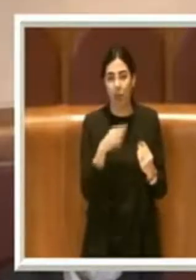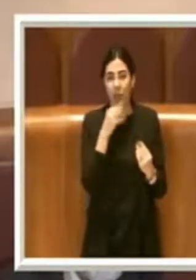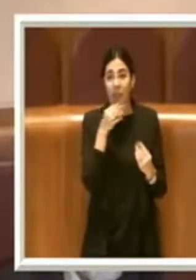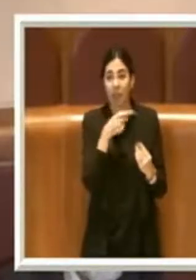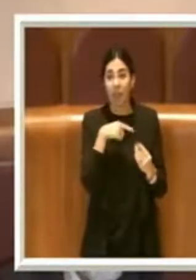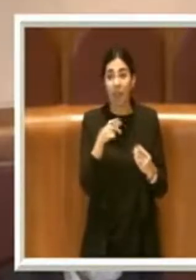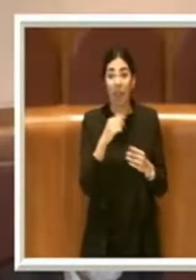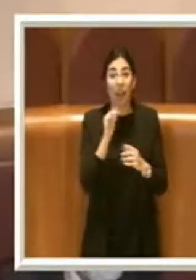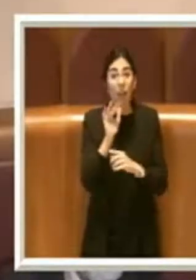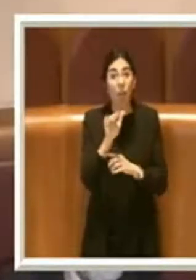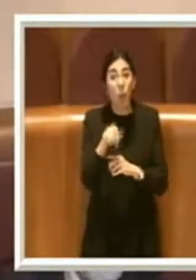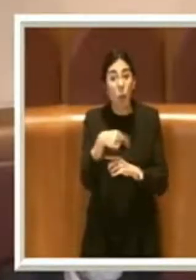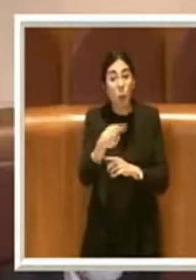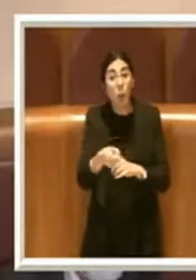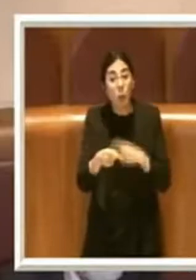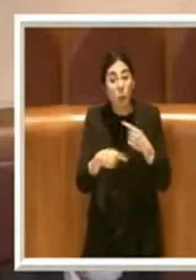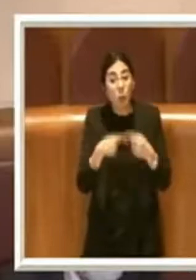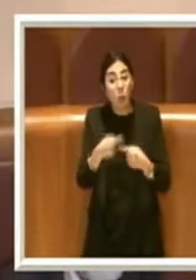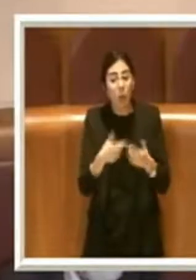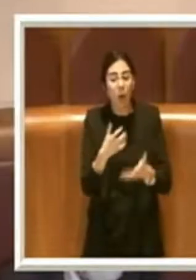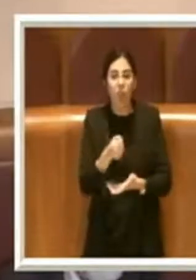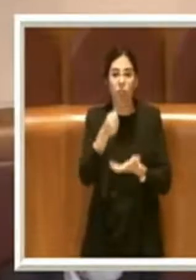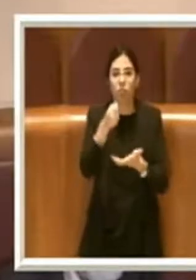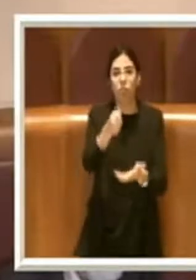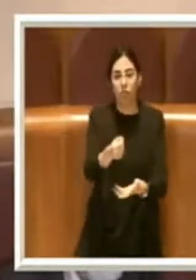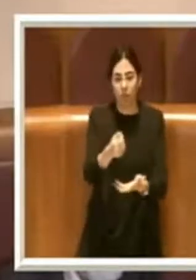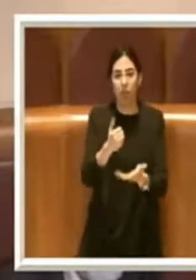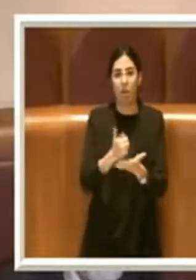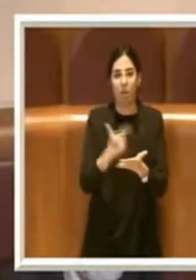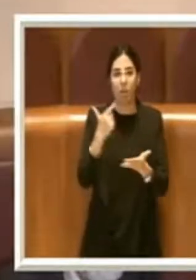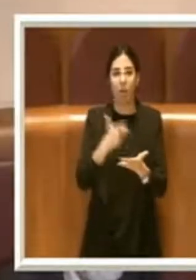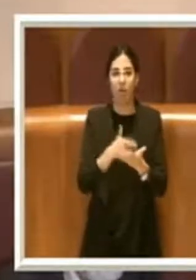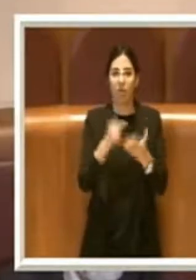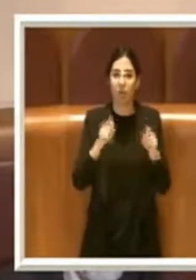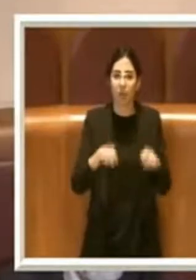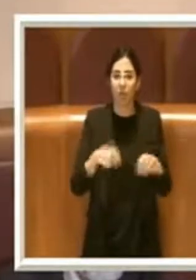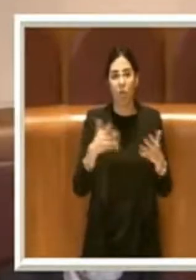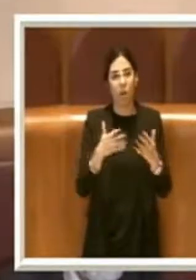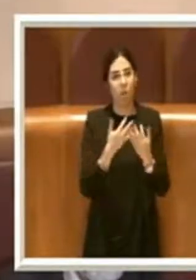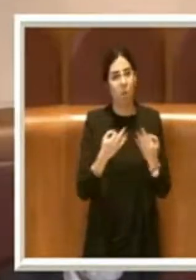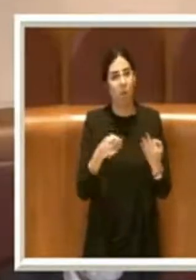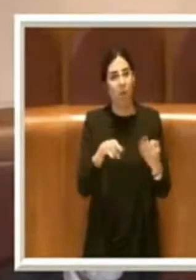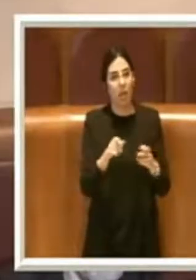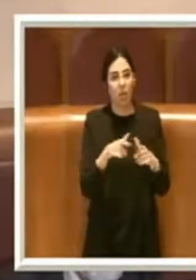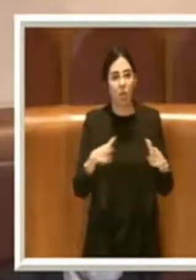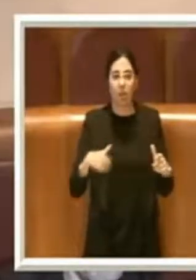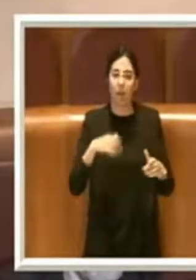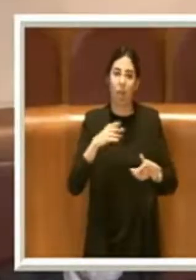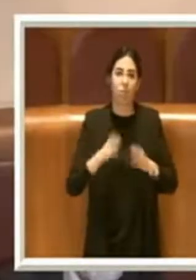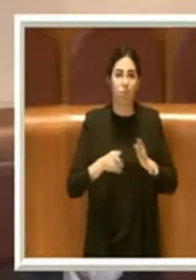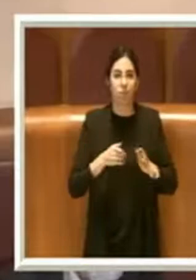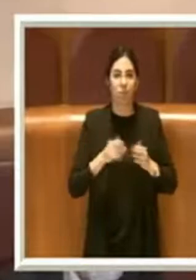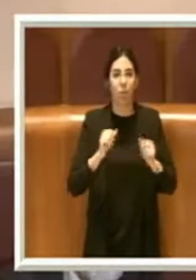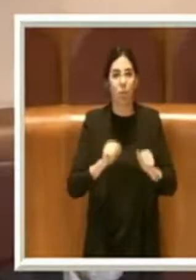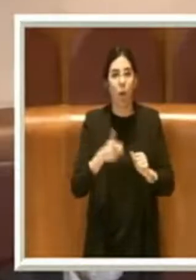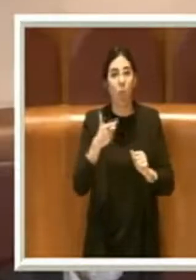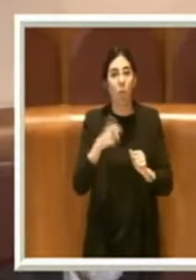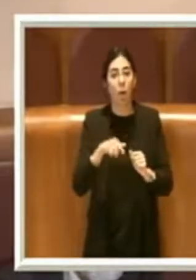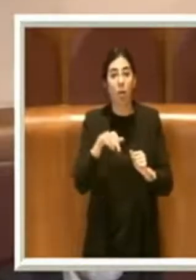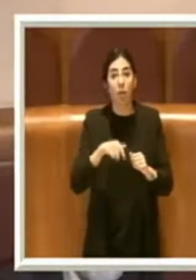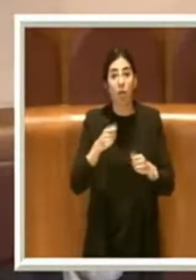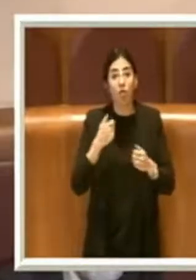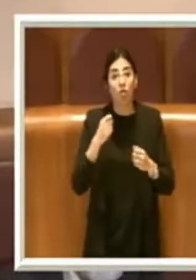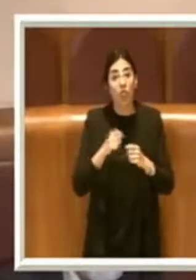un'eredità importante, un avvio importante a questa città che ha lavorato sempre in